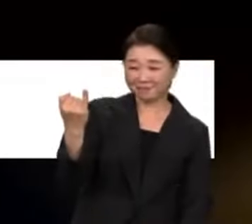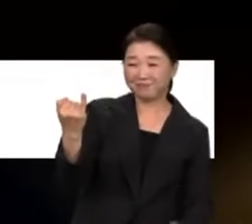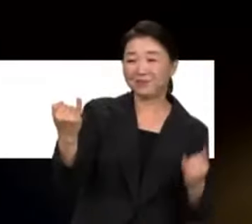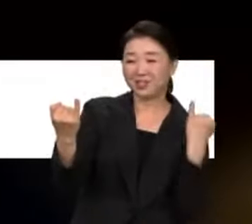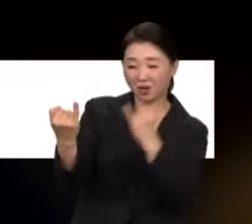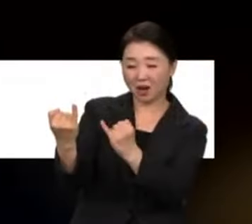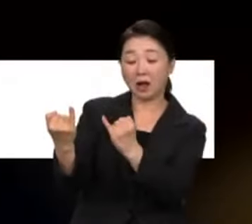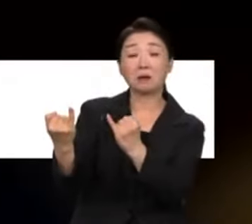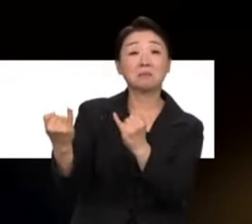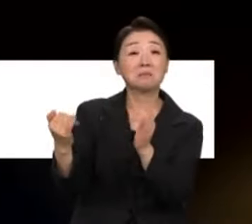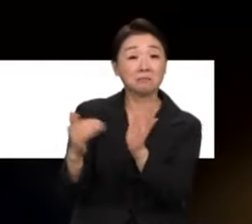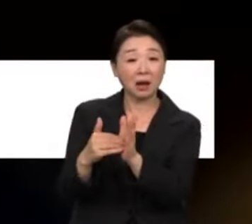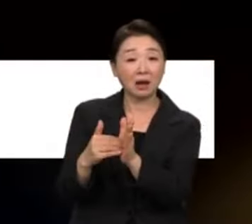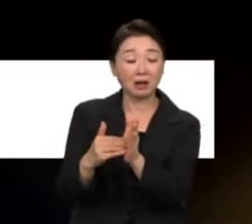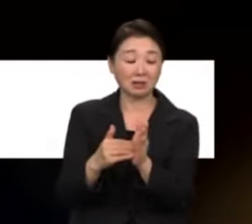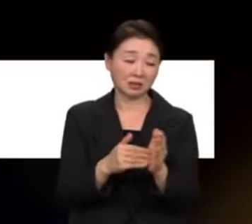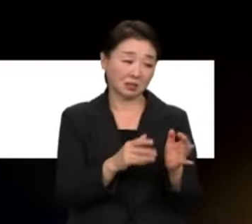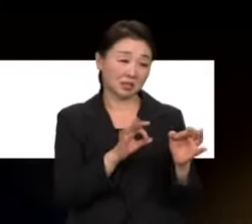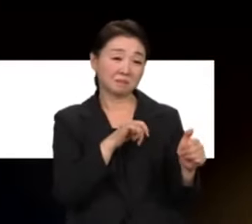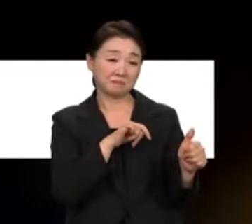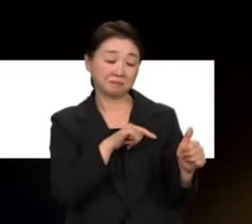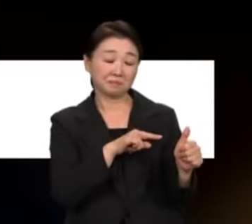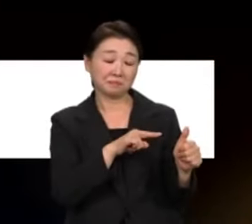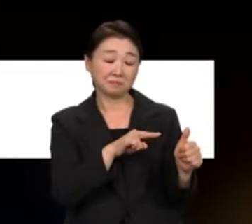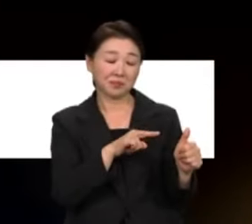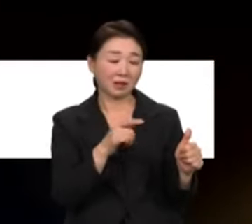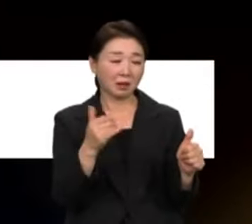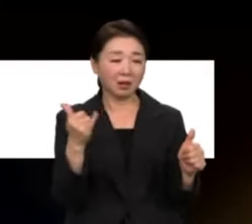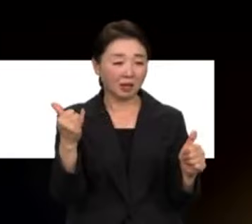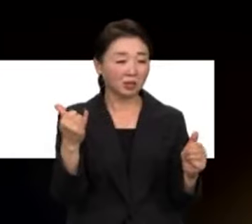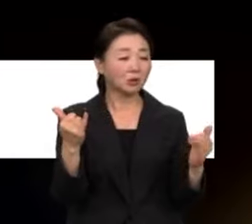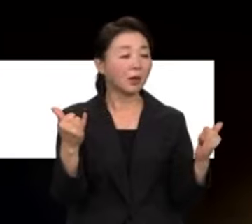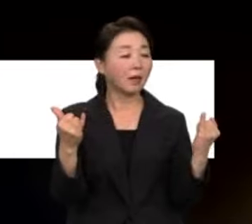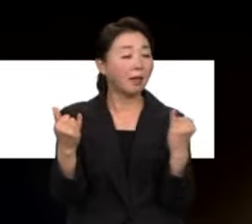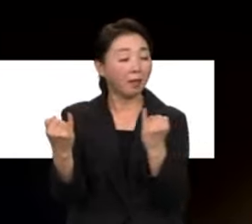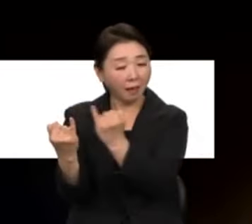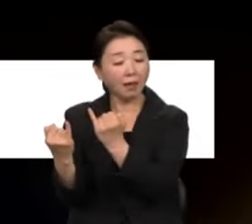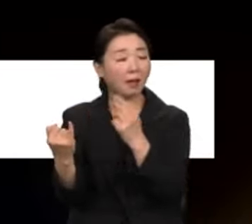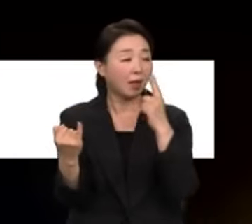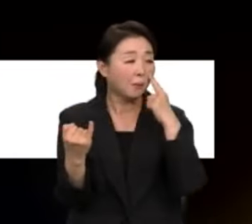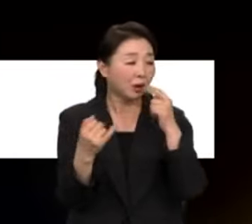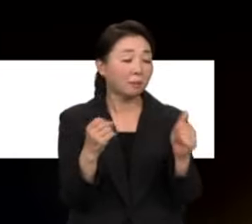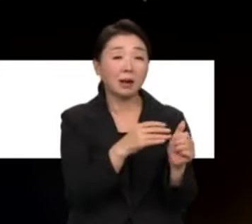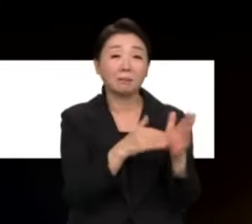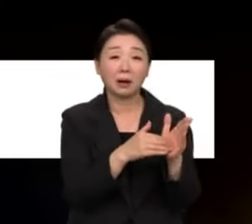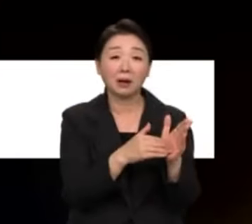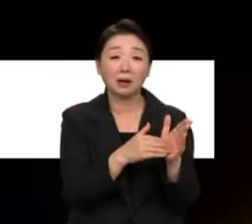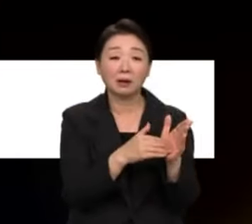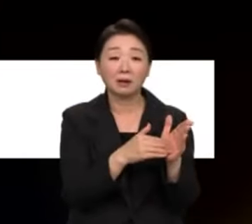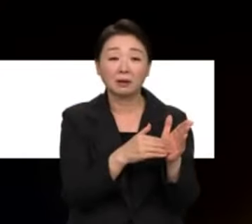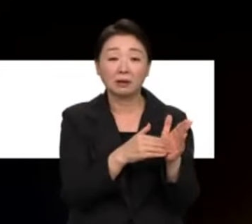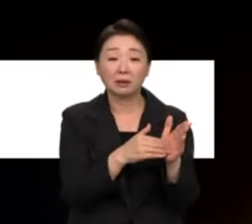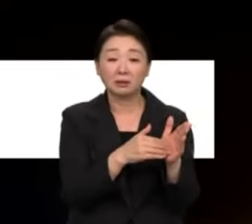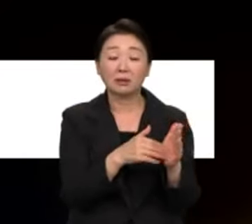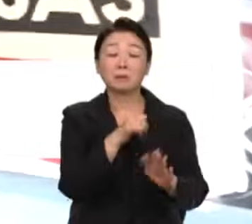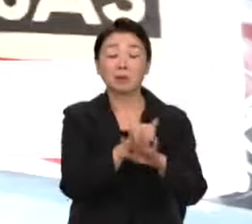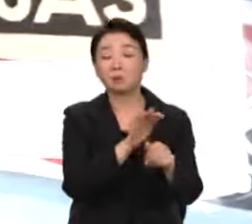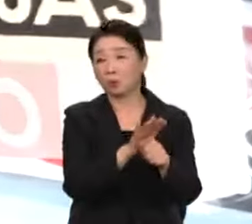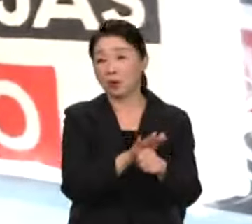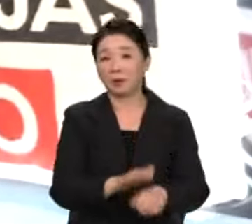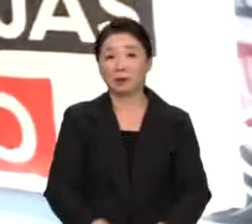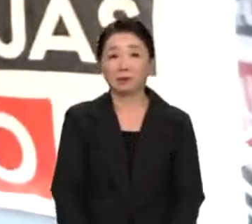연락했어요 김영선 이한테도 여사한테 연락하라고 내가 해 놨으니까 그 해는데지 내가 마지막 도와주는